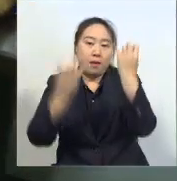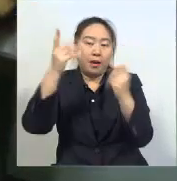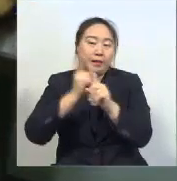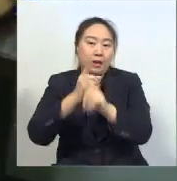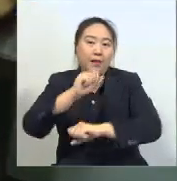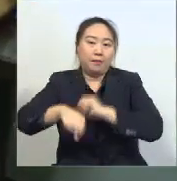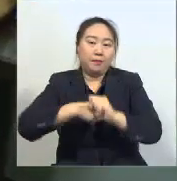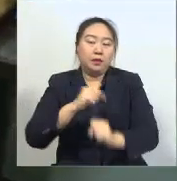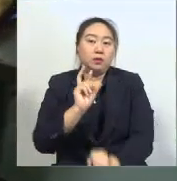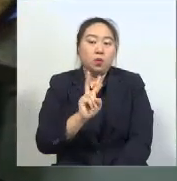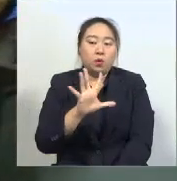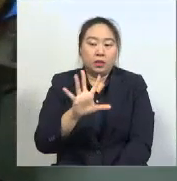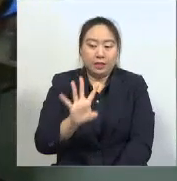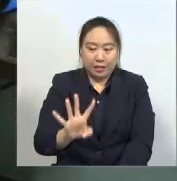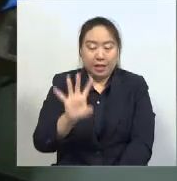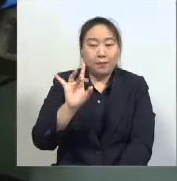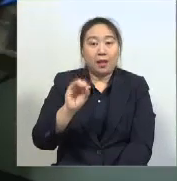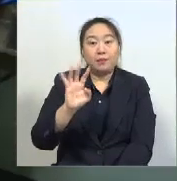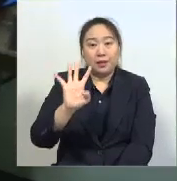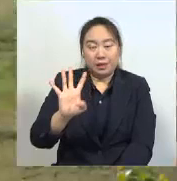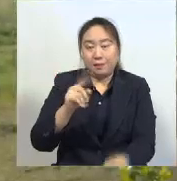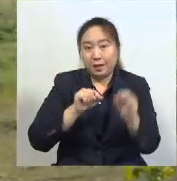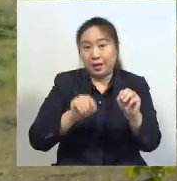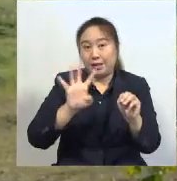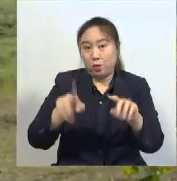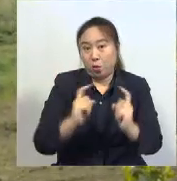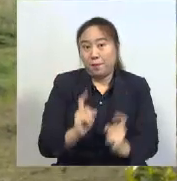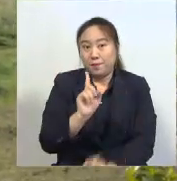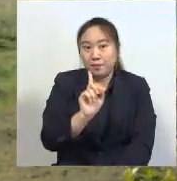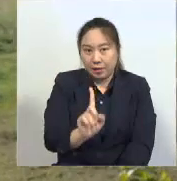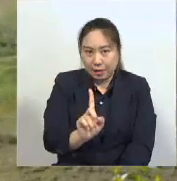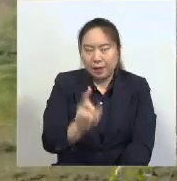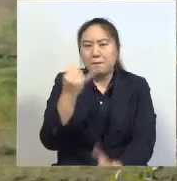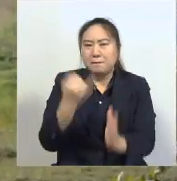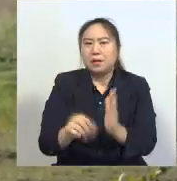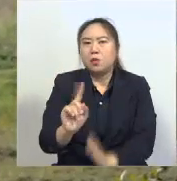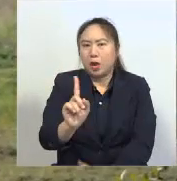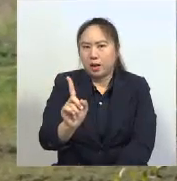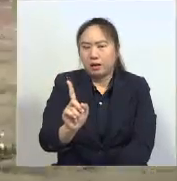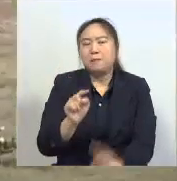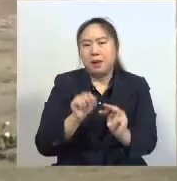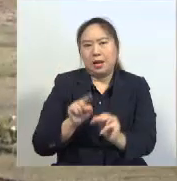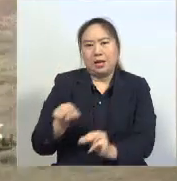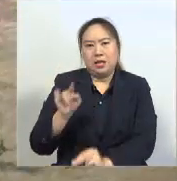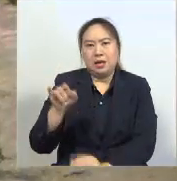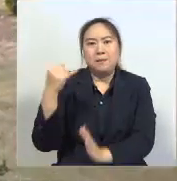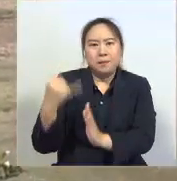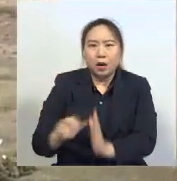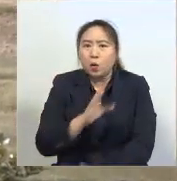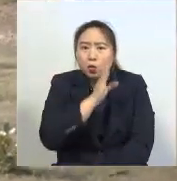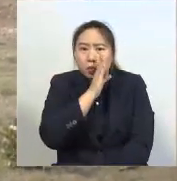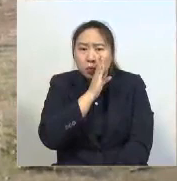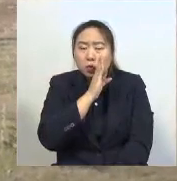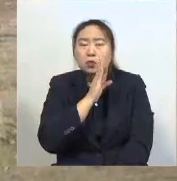ทธศักราช2484มาตรา4วงเล็บ1ในกรณีความผิดตามมาตรานี้ถ้าได้กระท